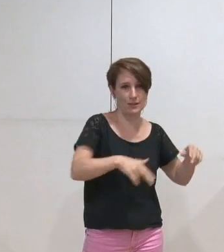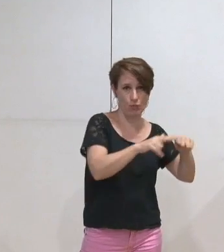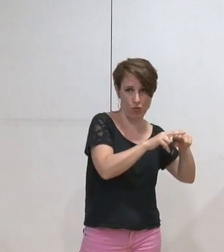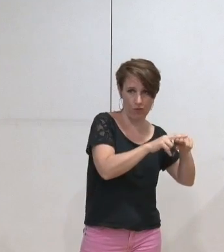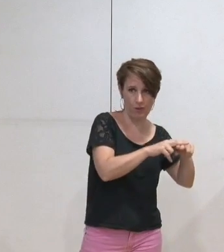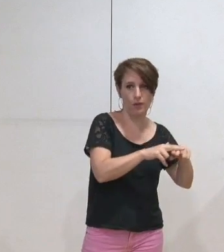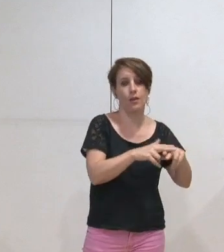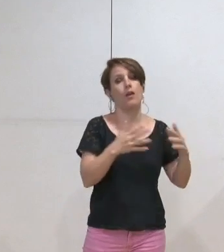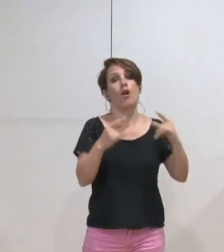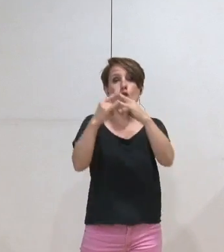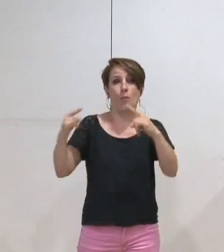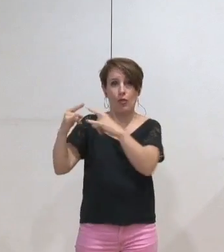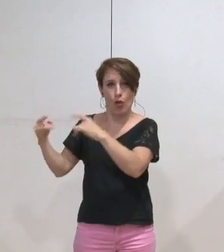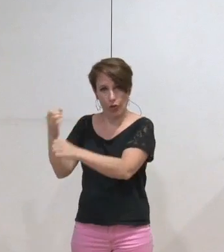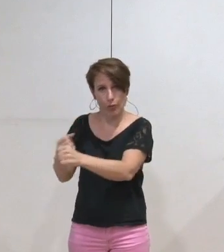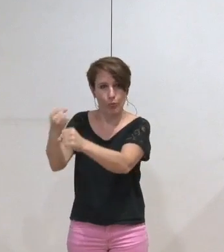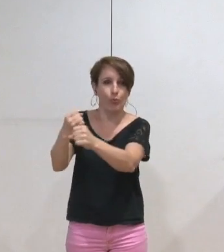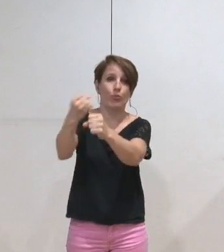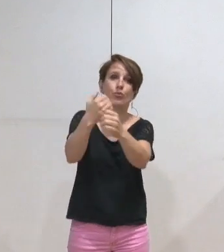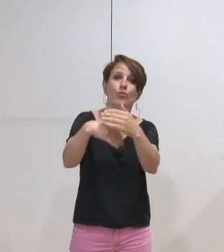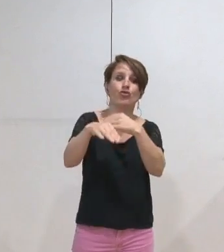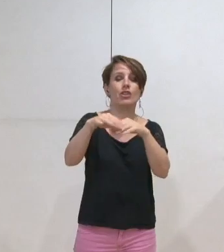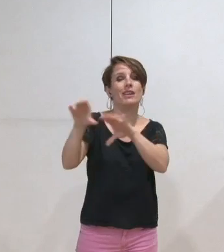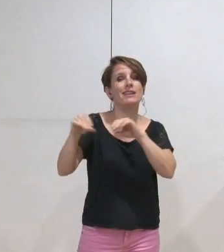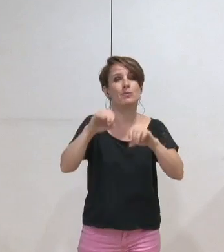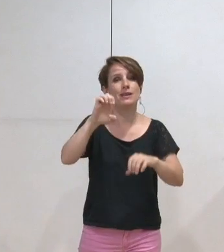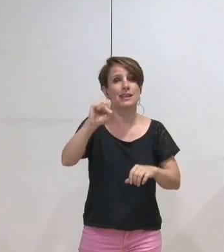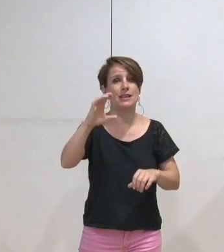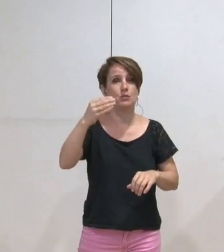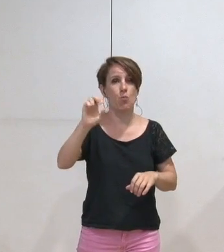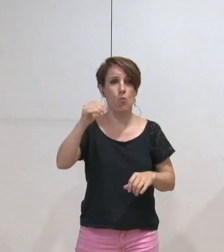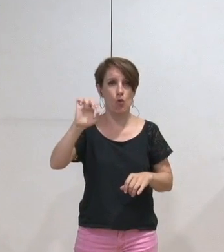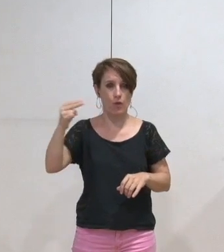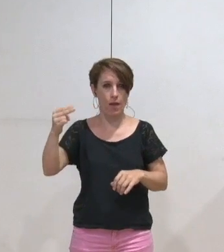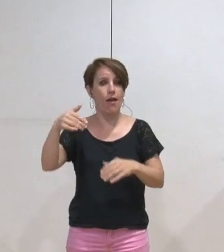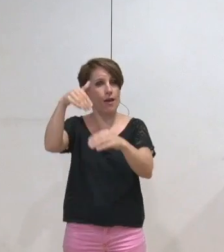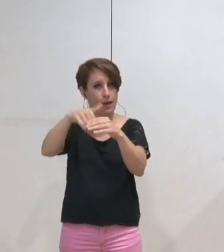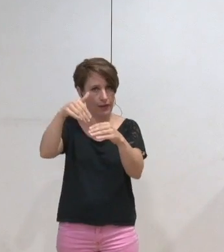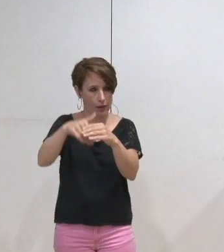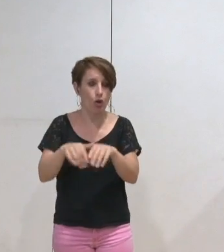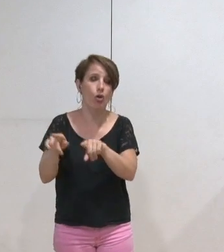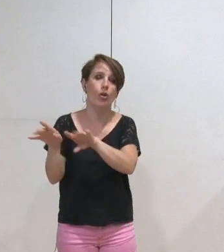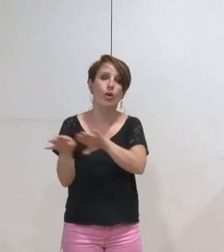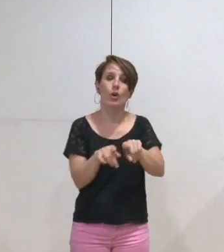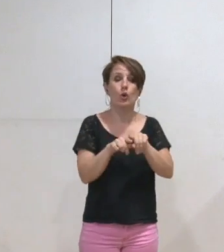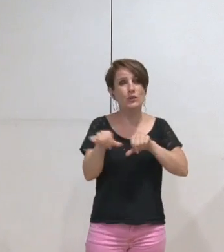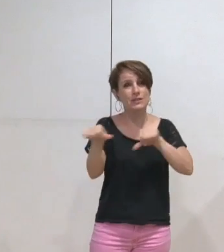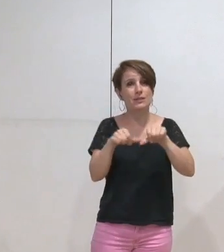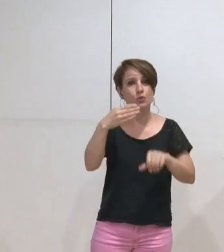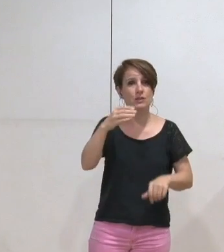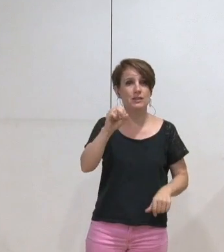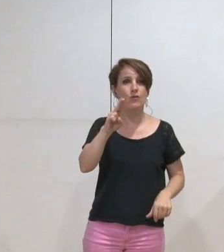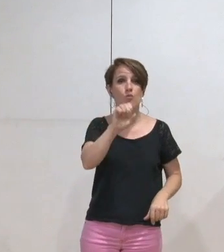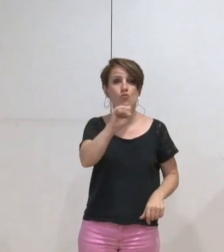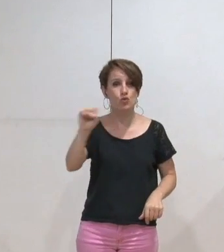dit smonin intérieur c'est la participation au dispositif national mousse qui permet une insertion par le logement